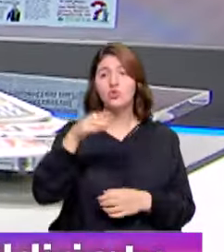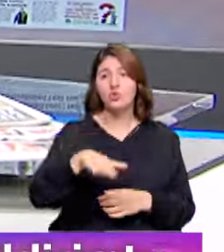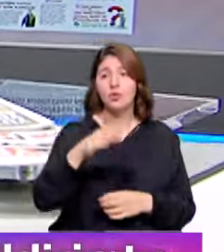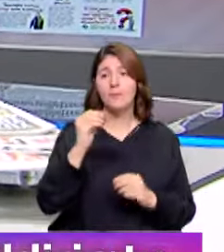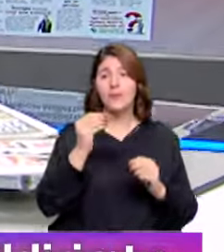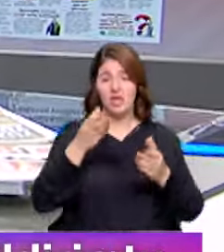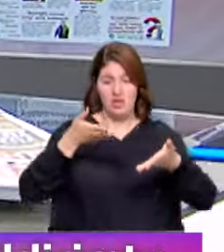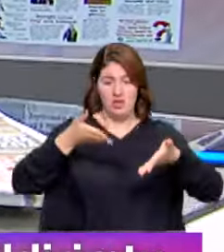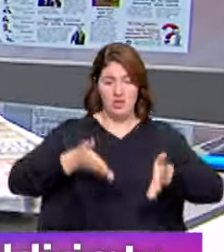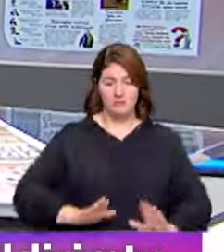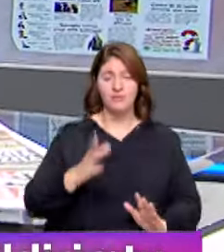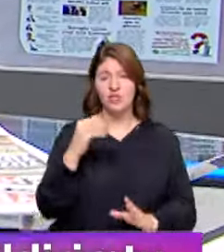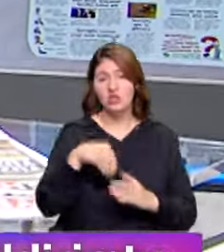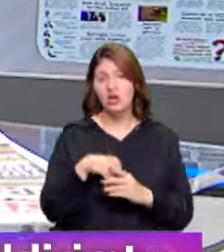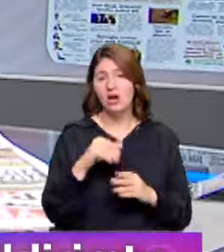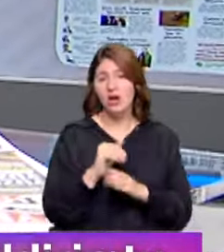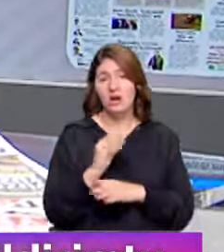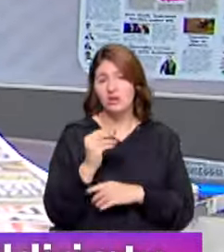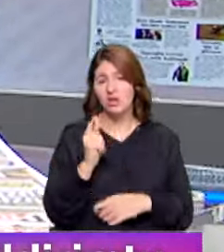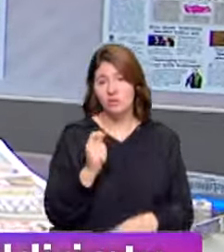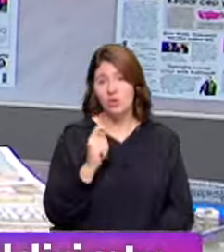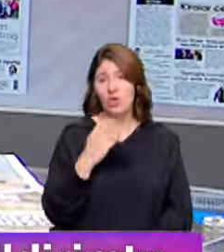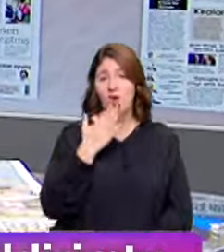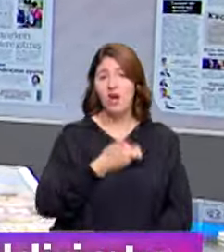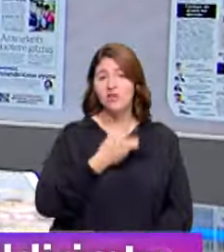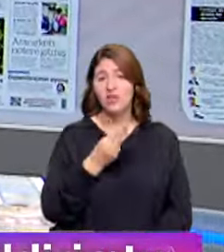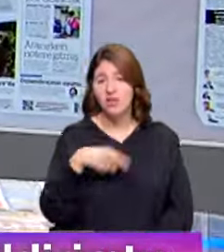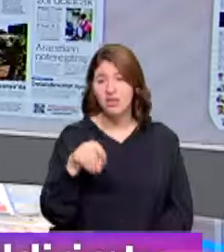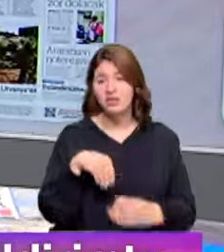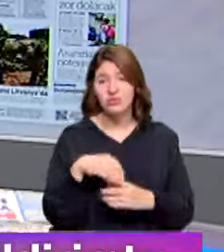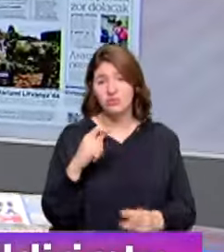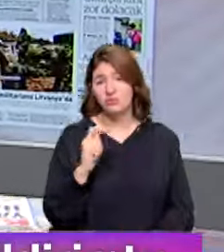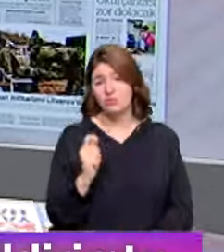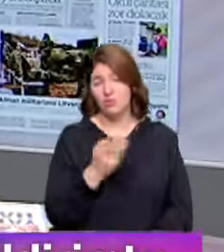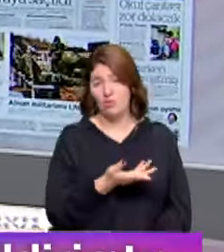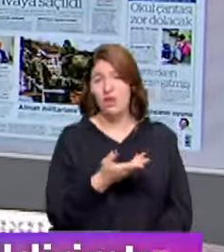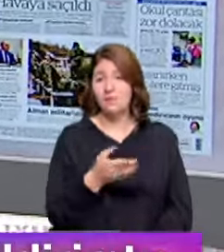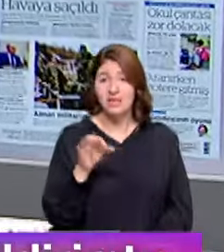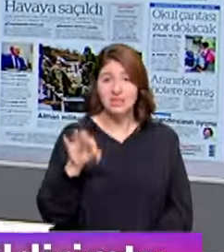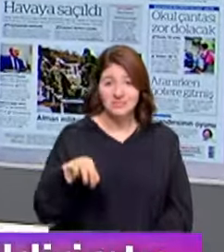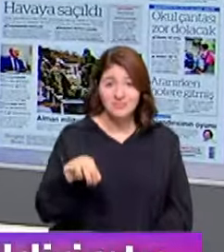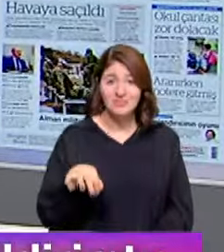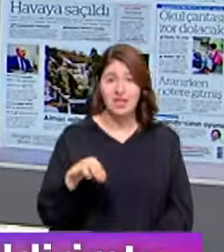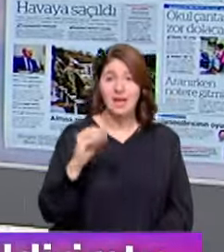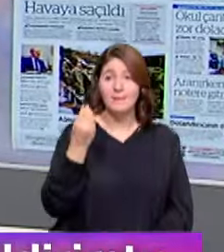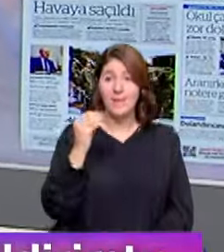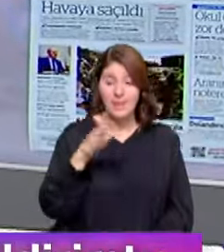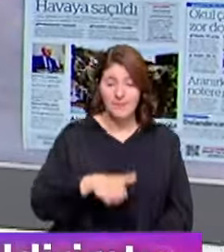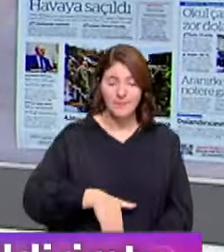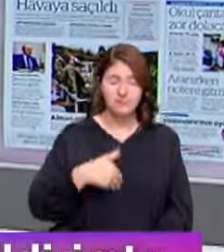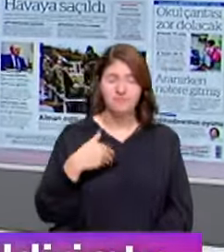bebek dünyaya getirenler için hayat çok daha zor. Öğrencisi olanlar için de çok daha zor. Ama şimdi bebek